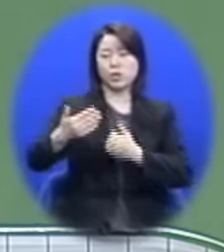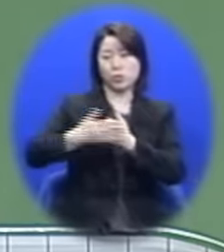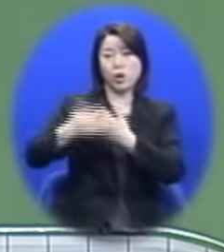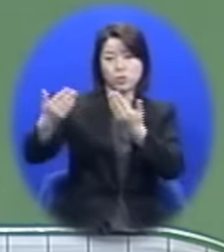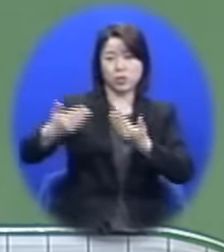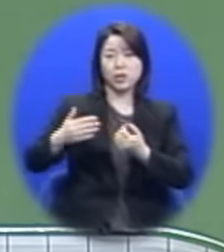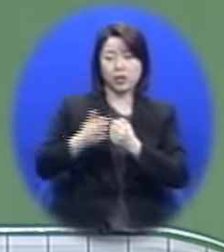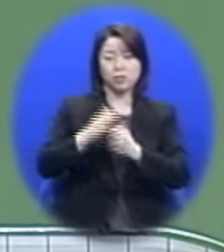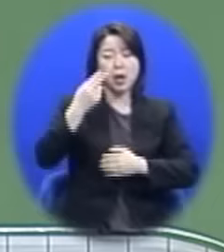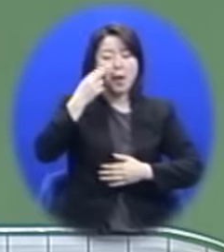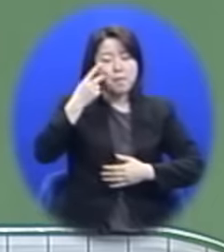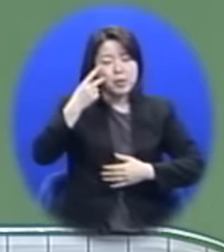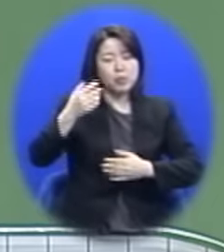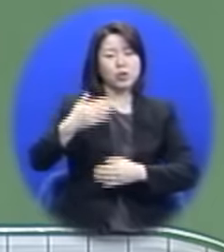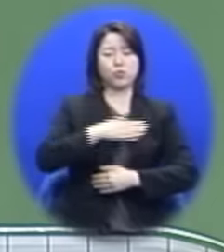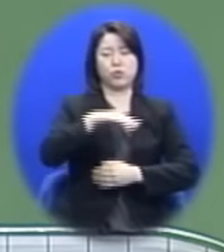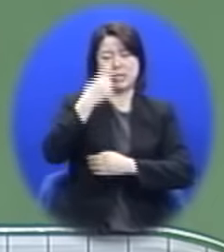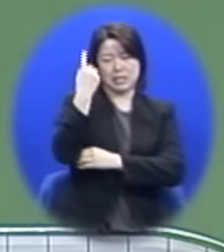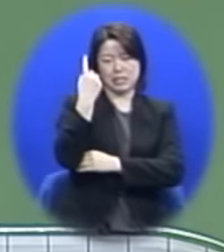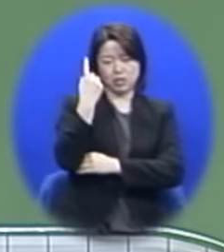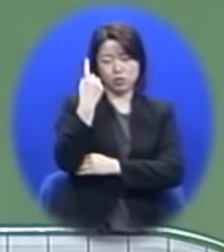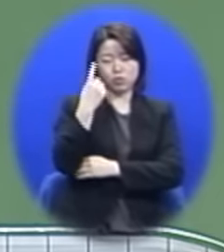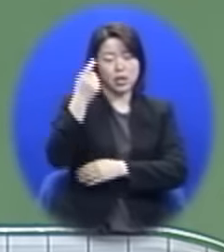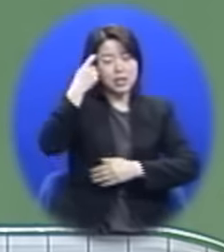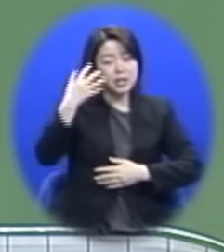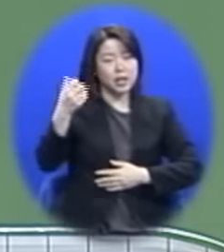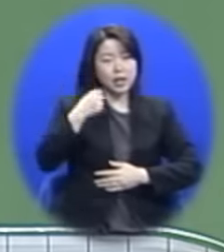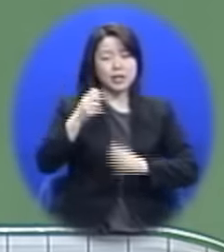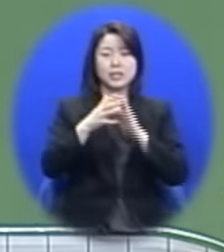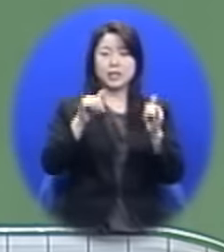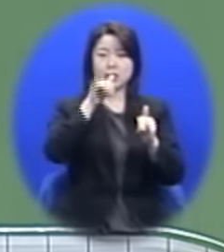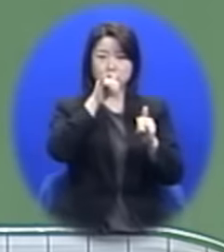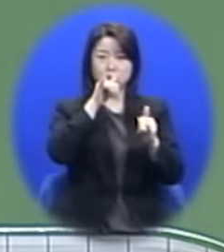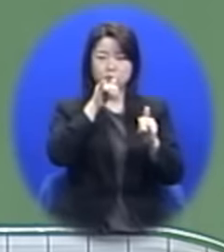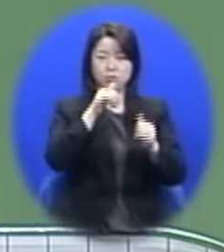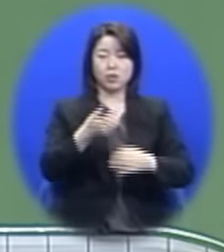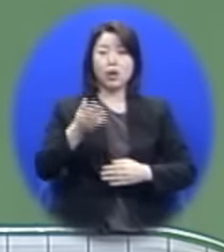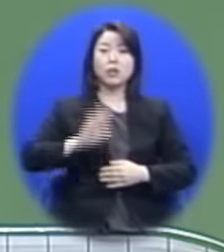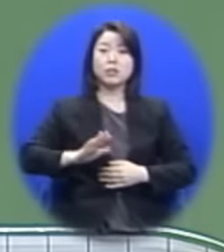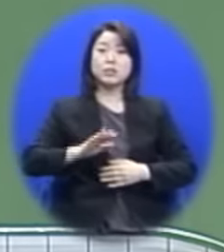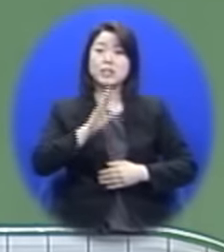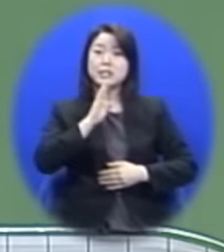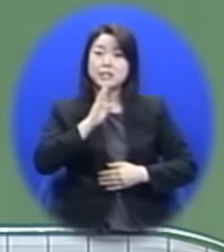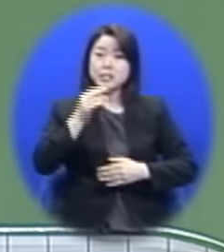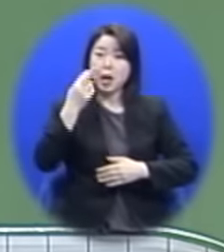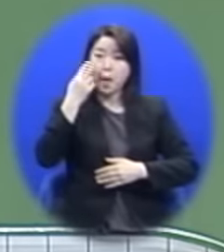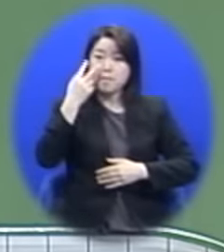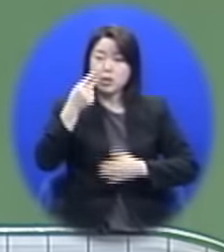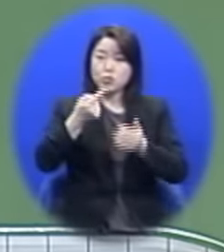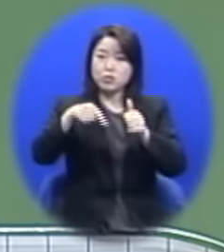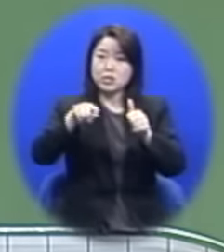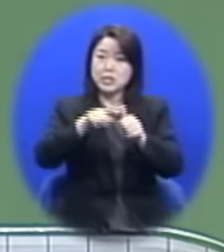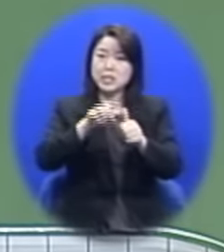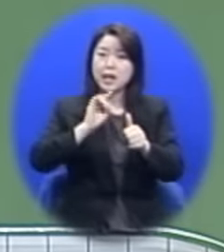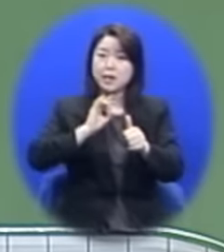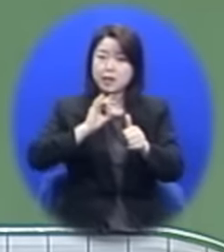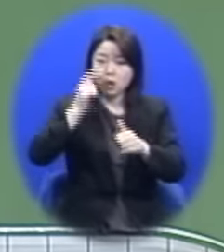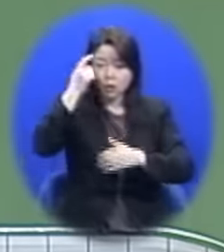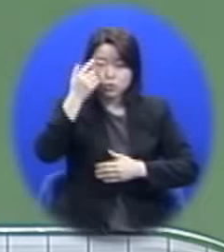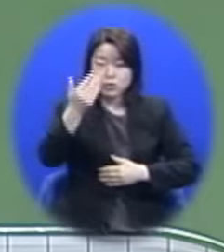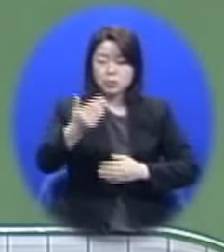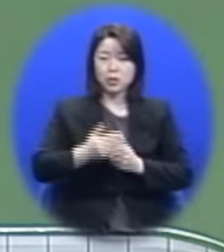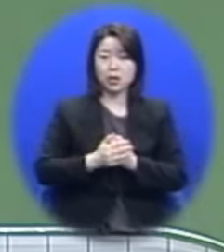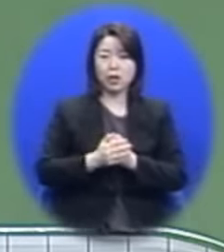거야. 이렇게 생각하는 사람도 있는 것 같습니다. 그런데 여러분, 진짜 미국 의지할 만합니까? 아니,